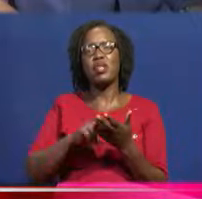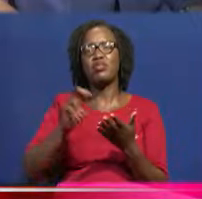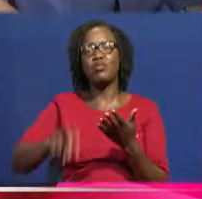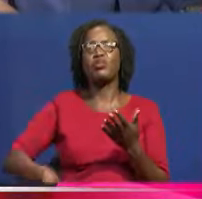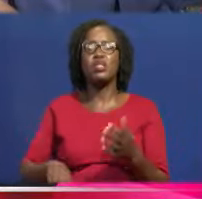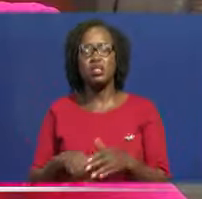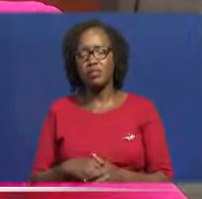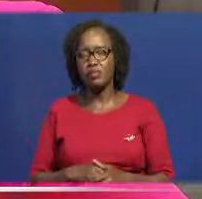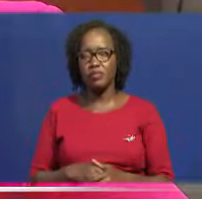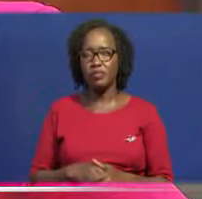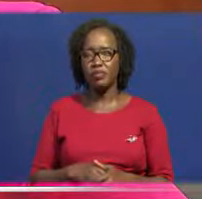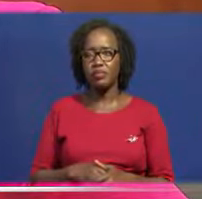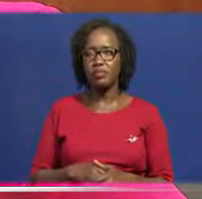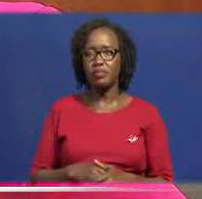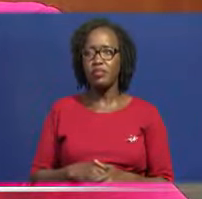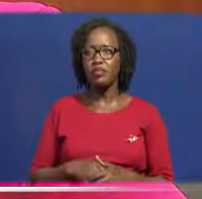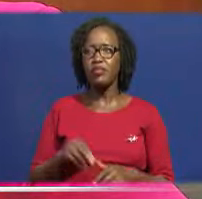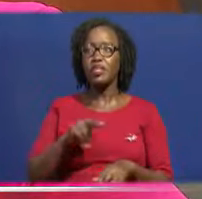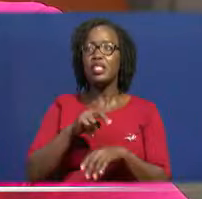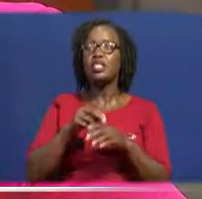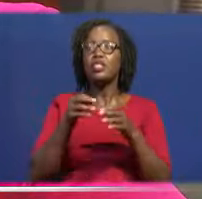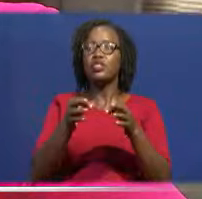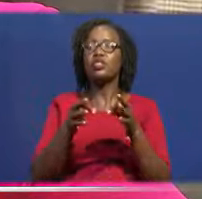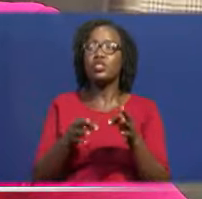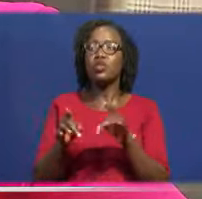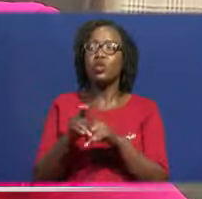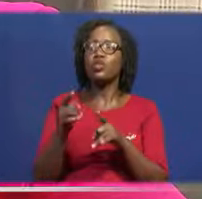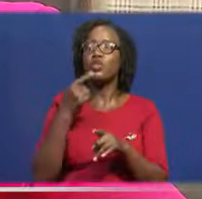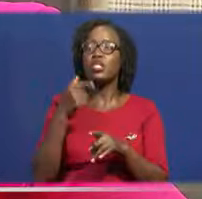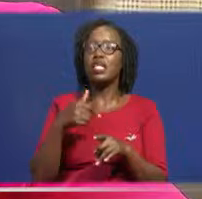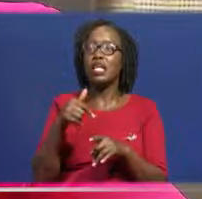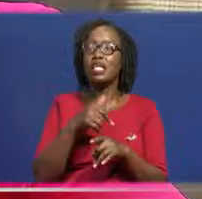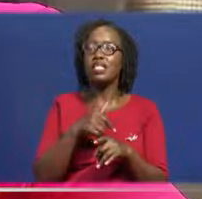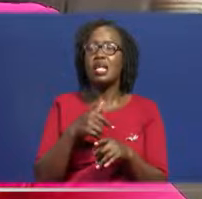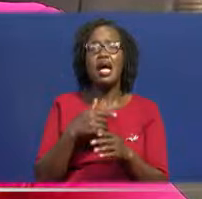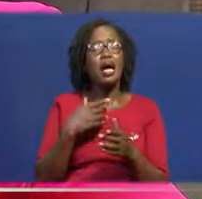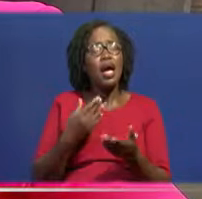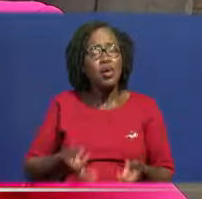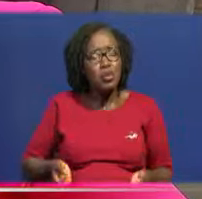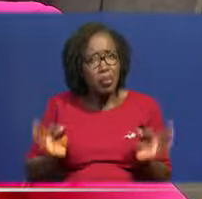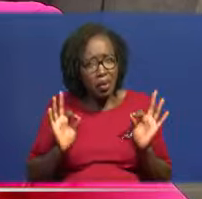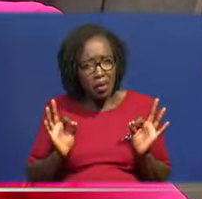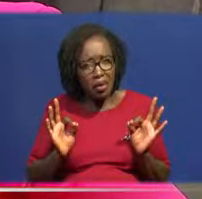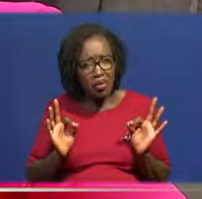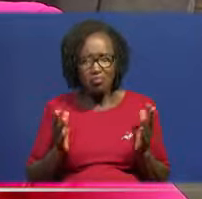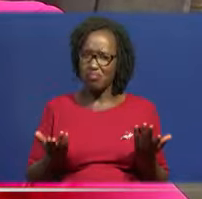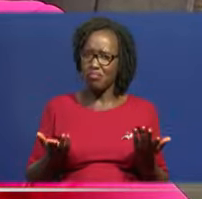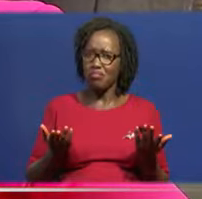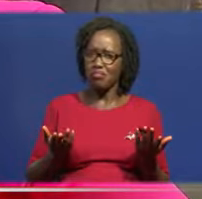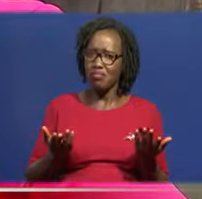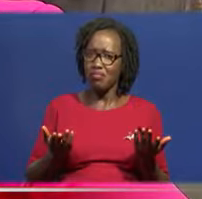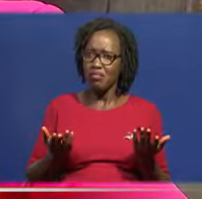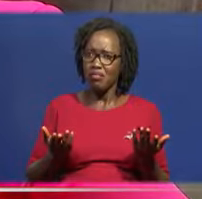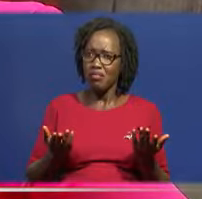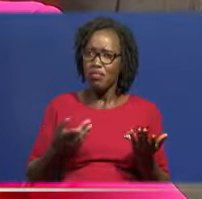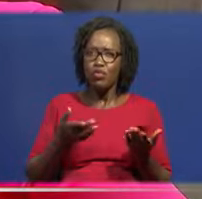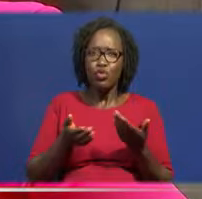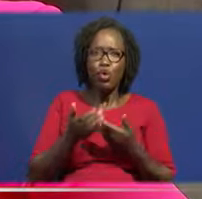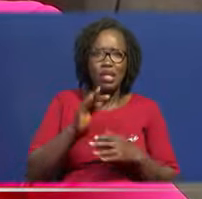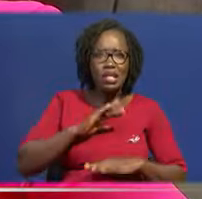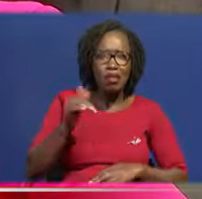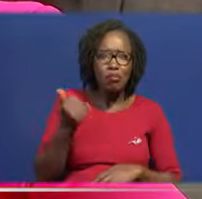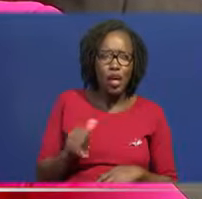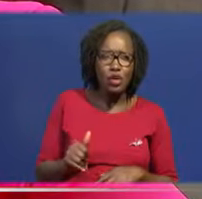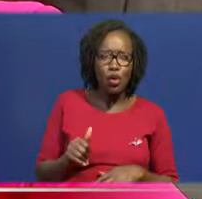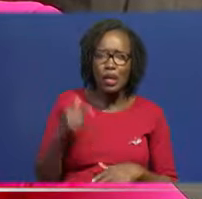really. A national treasury should also tell us, is it that you don't have money? Is it that you have not collected enough